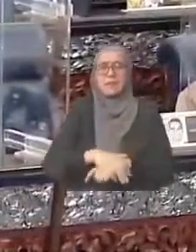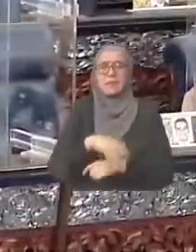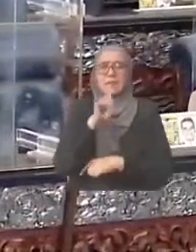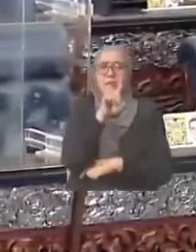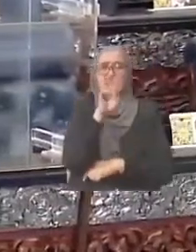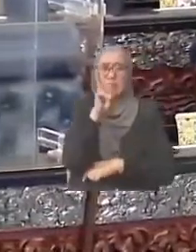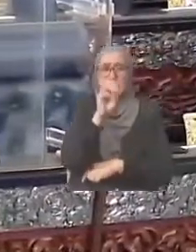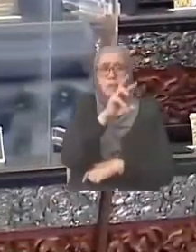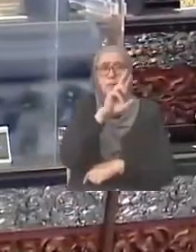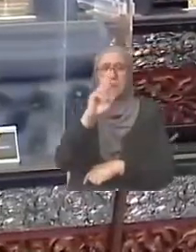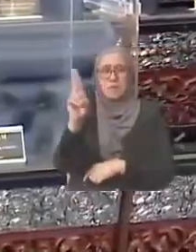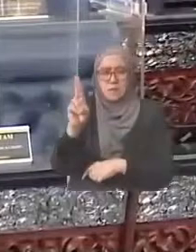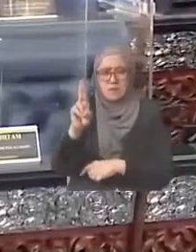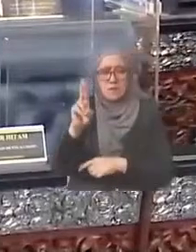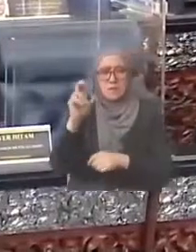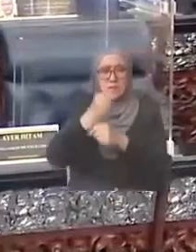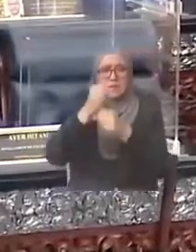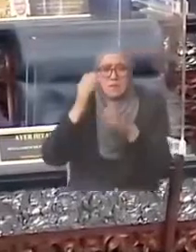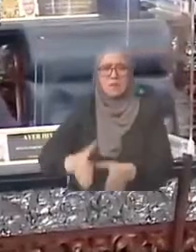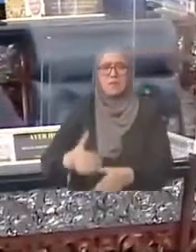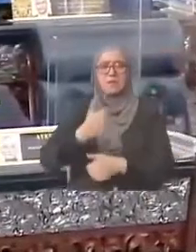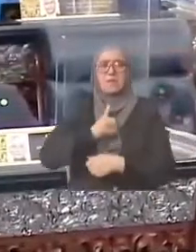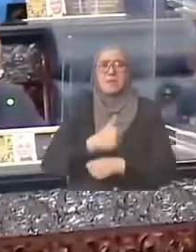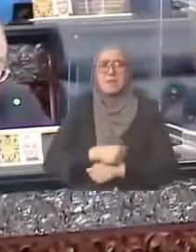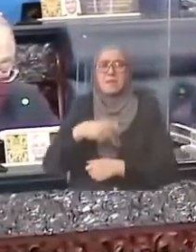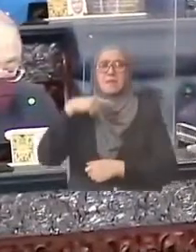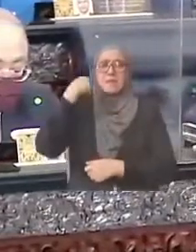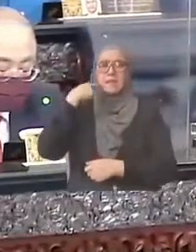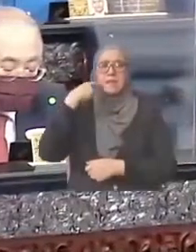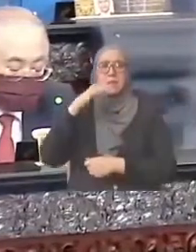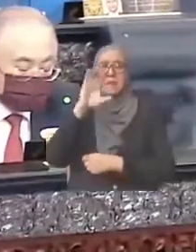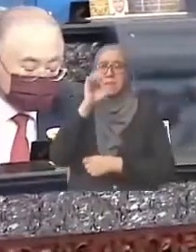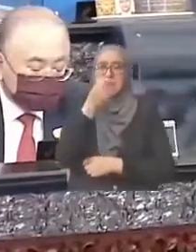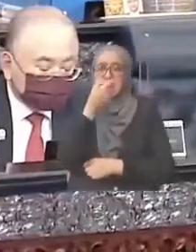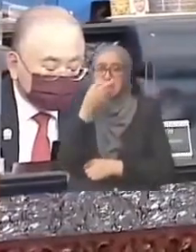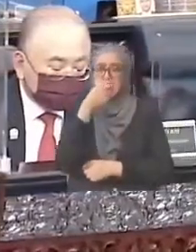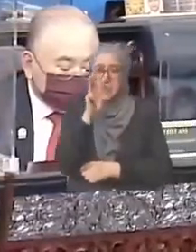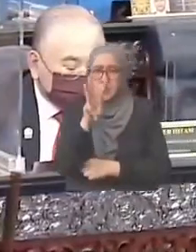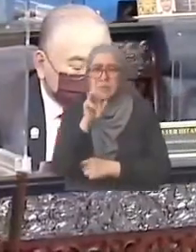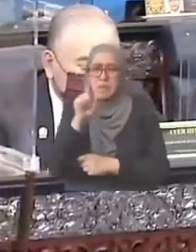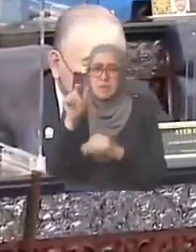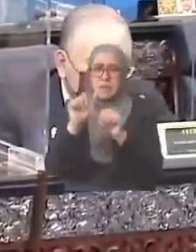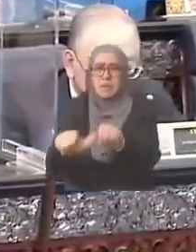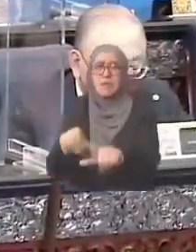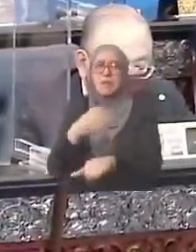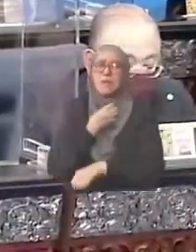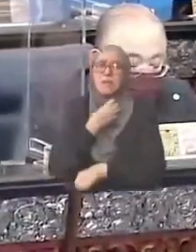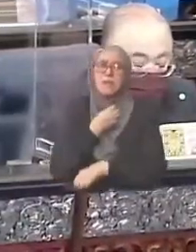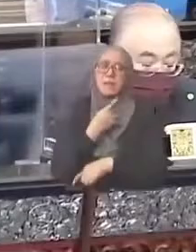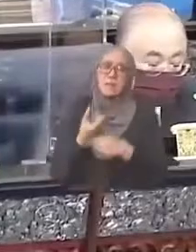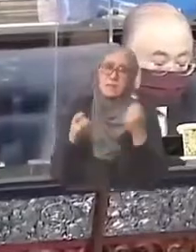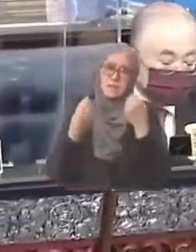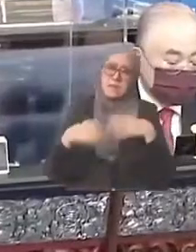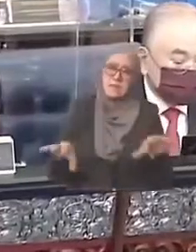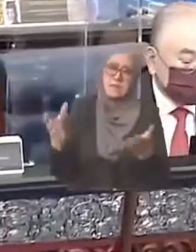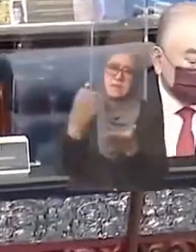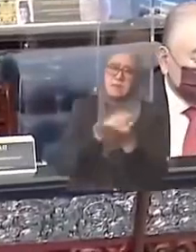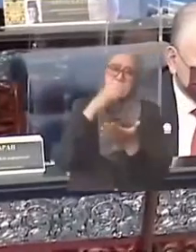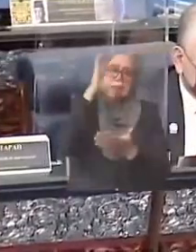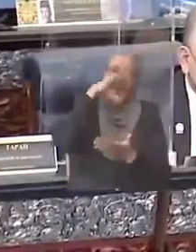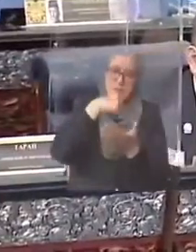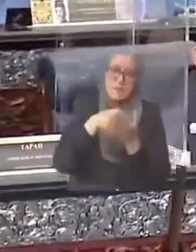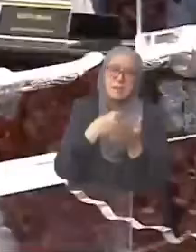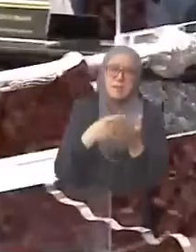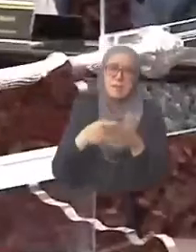pancing pulpen dan suaminya yang tinggal di Perak telah hilang mata pencaharian selain menyala seorang anak beliau turut